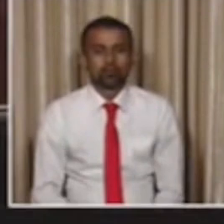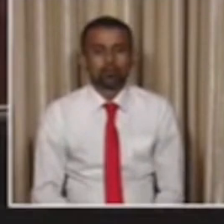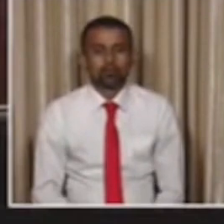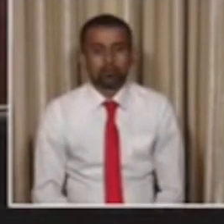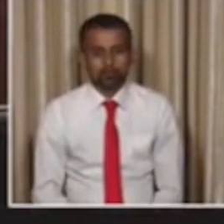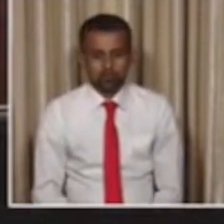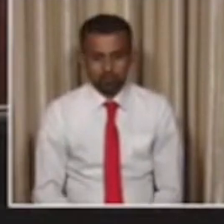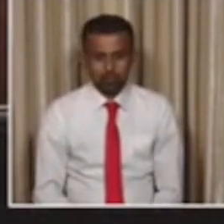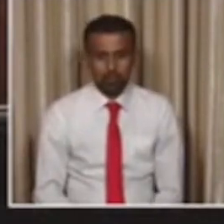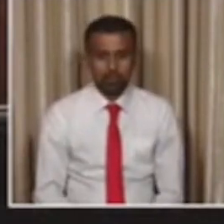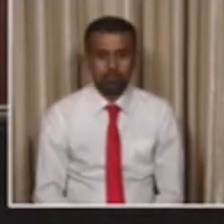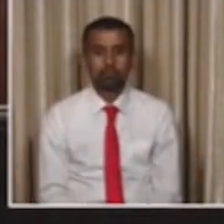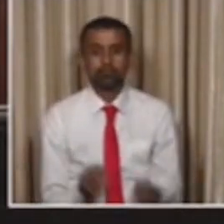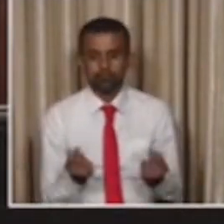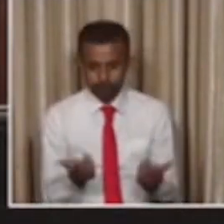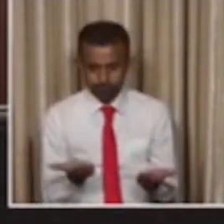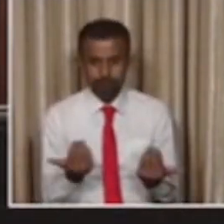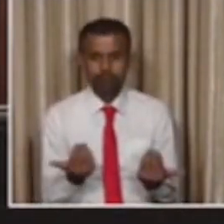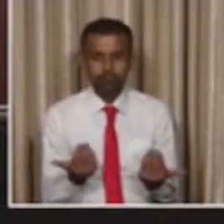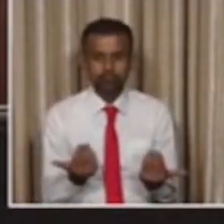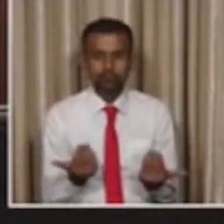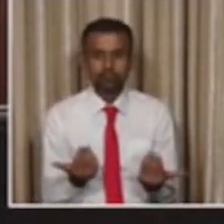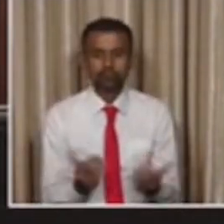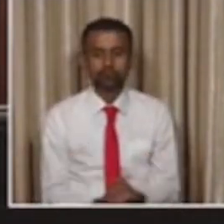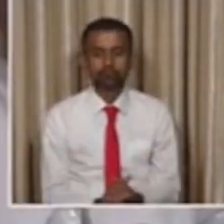ඔව් කිරියල් එමෙතු ඉක්මන් කරන්න.